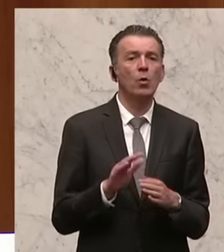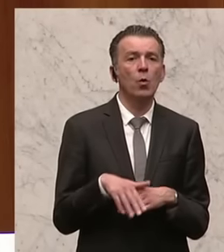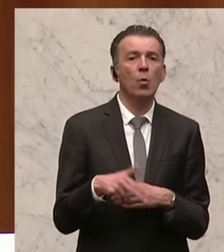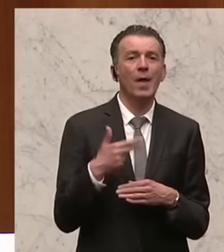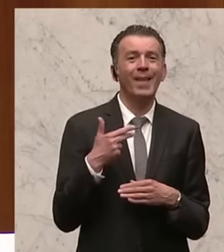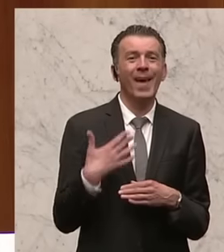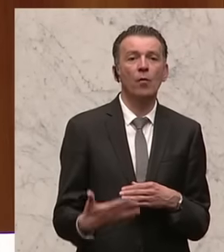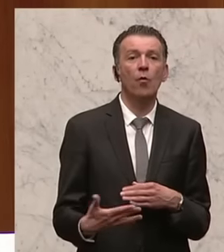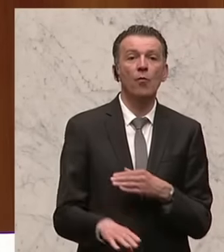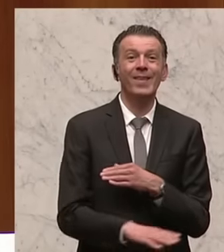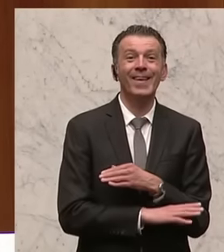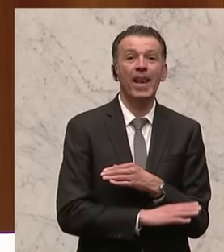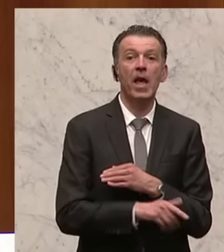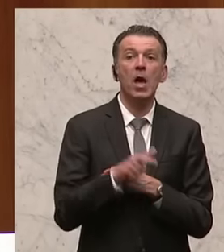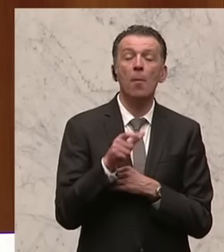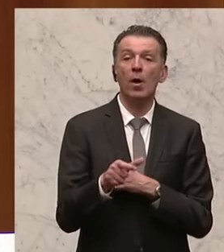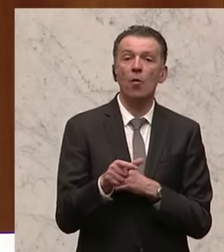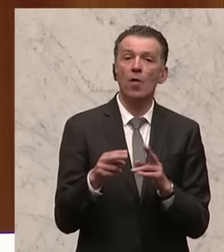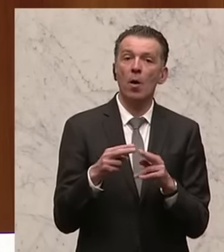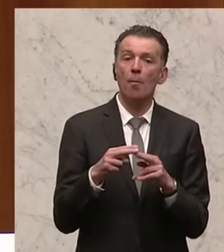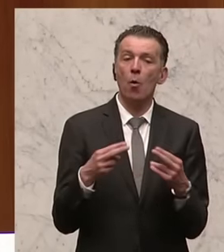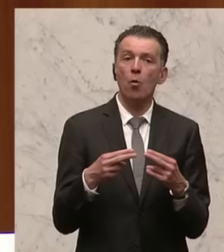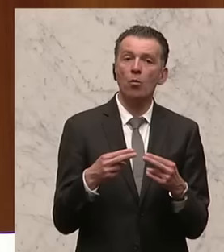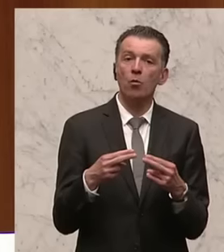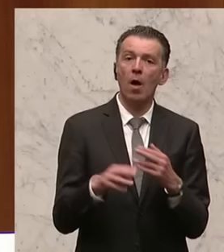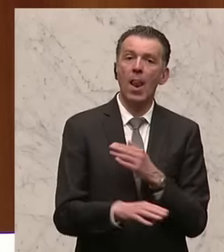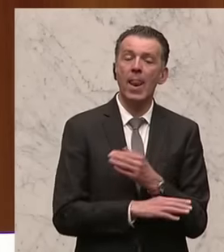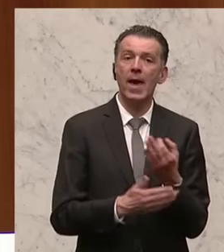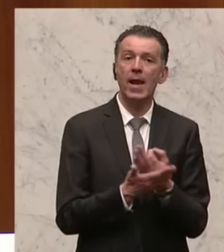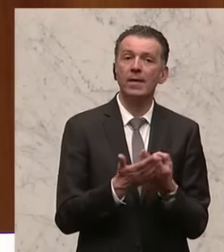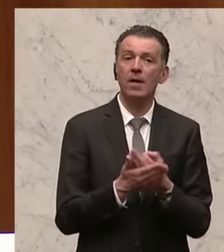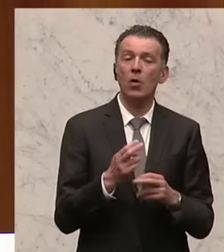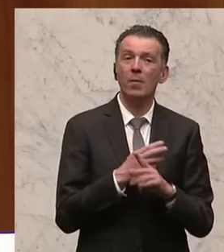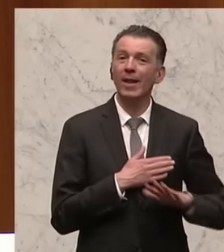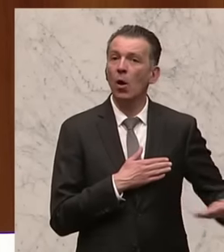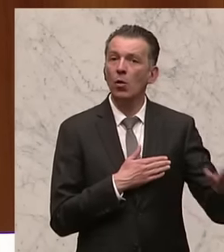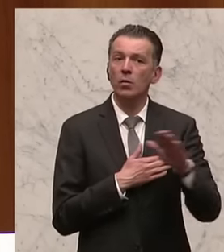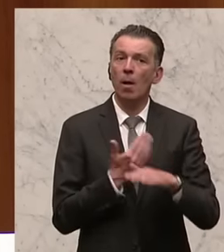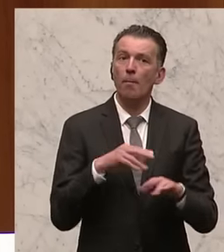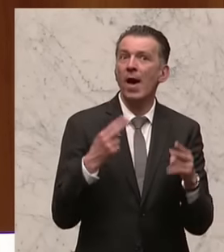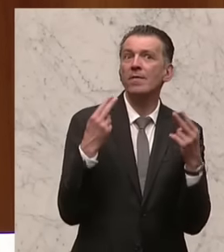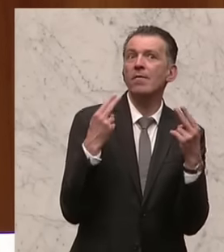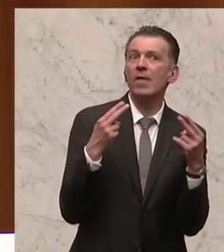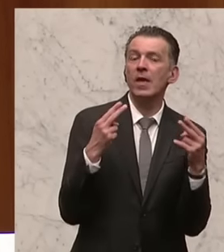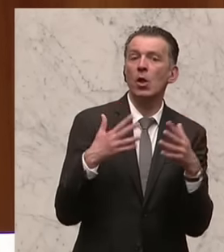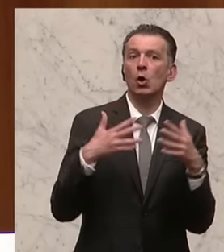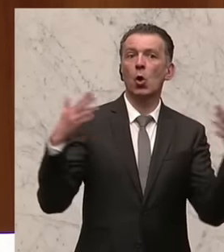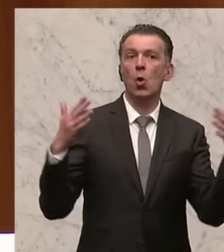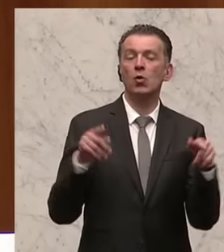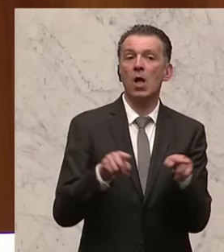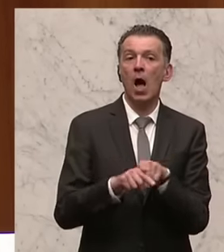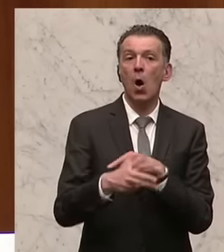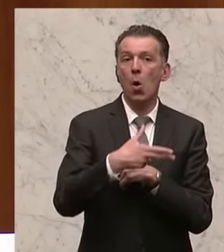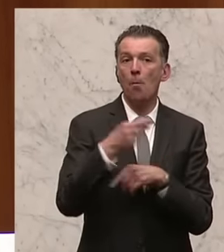53 Lehrberufen ist der Bund der wichtigste und größte Lehrlingsausbildner Österreichs. Aber auch in Bezug auf Menschen